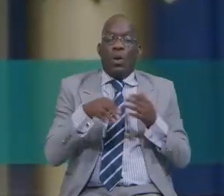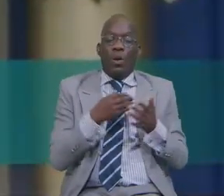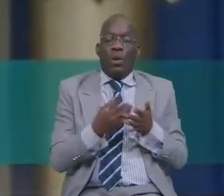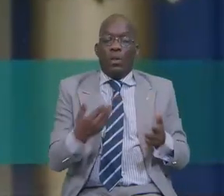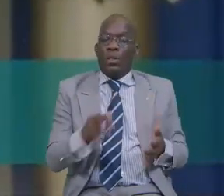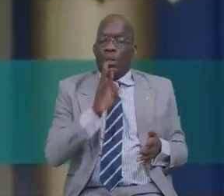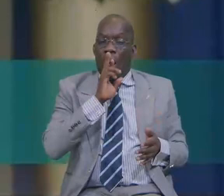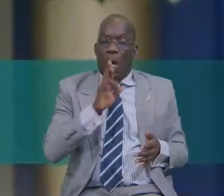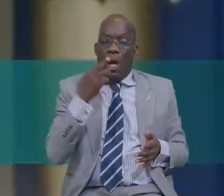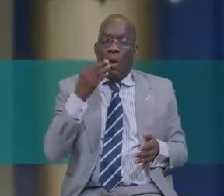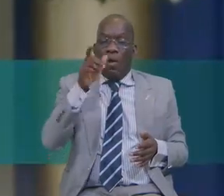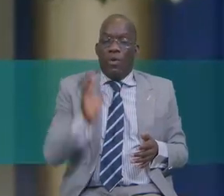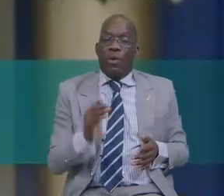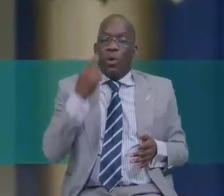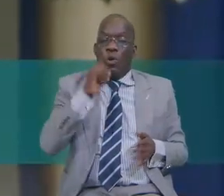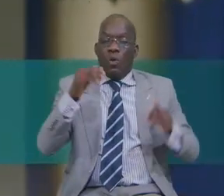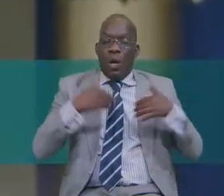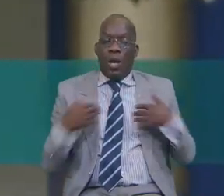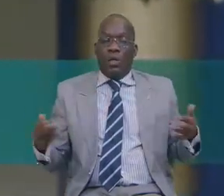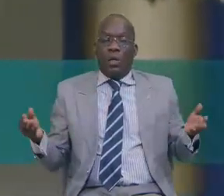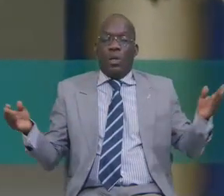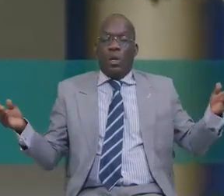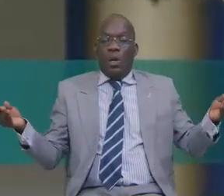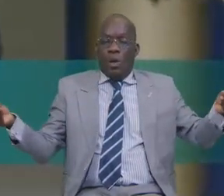2 Corinthiens 5, 18.